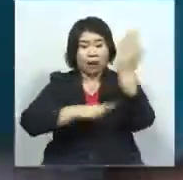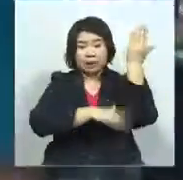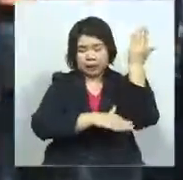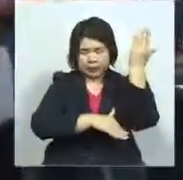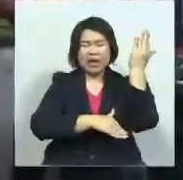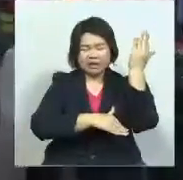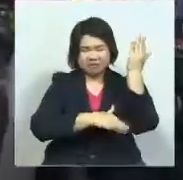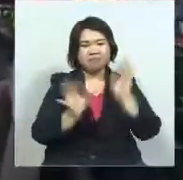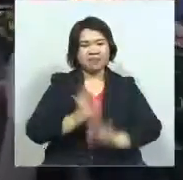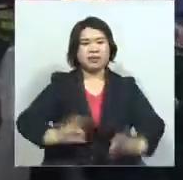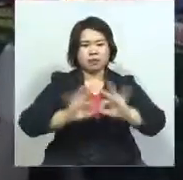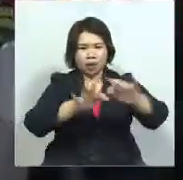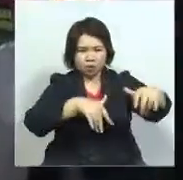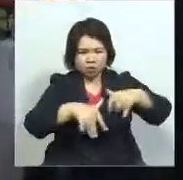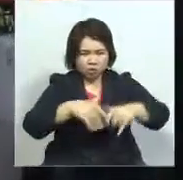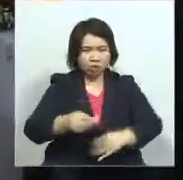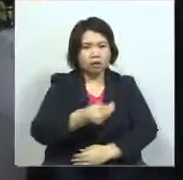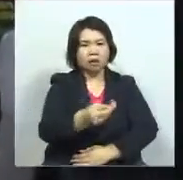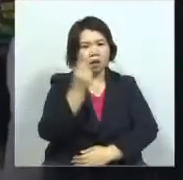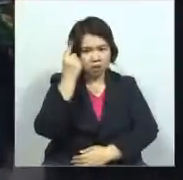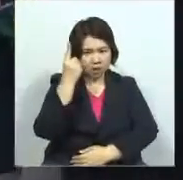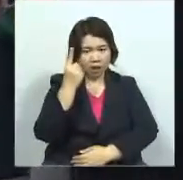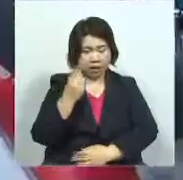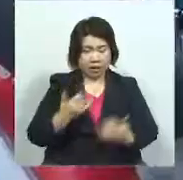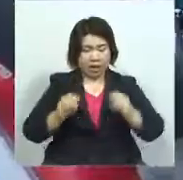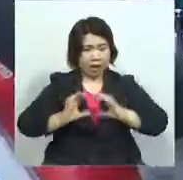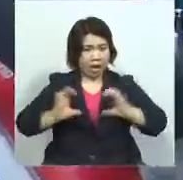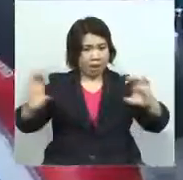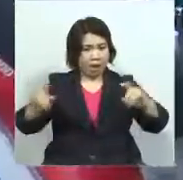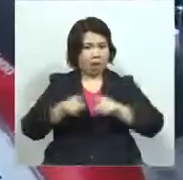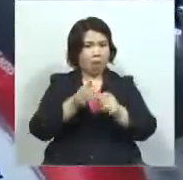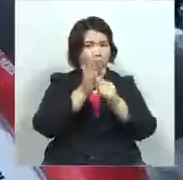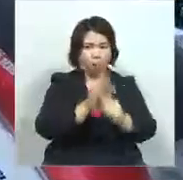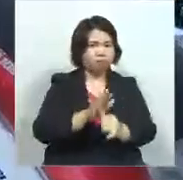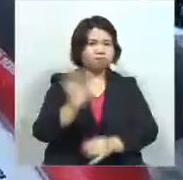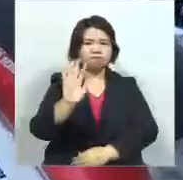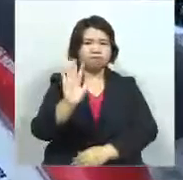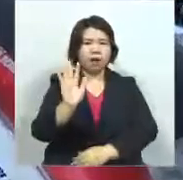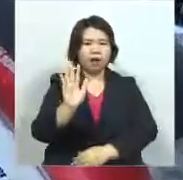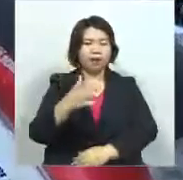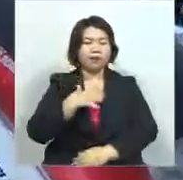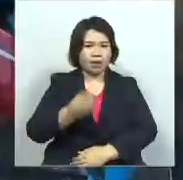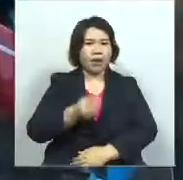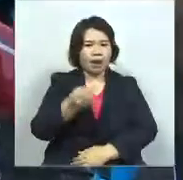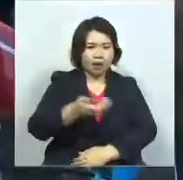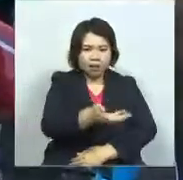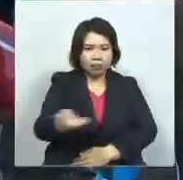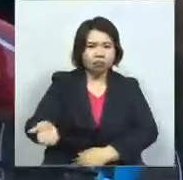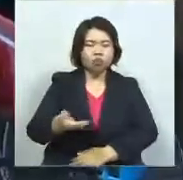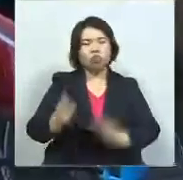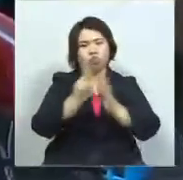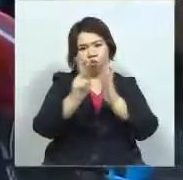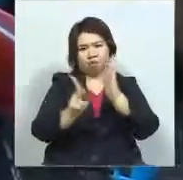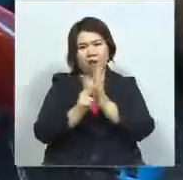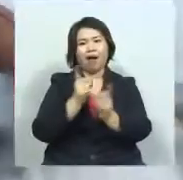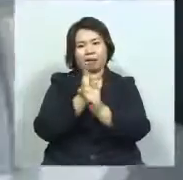อันนี้ต้องสร้างความเข้าใจกับประชาชนว่ารัฐบาลไม่ได้มีการละเมิดสิทธิมนุษยชนแล้วก็อยากให้ทุกคนเนี่ยเคารพกฎหมายเ